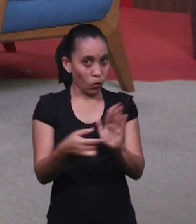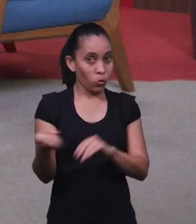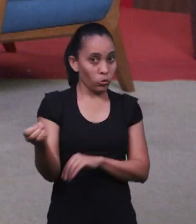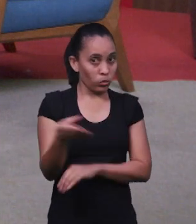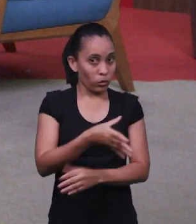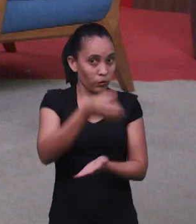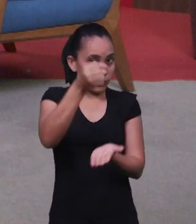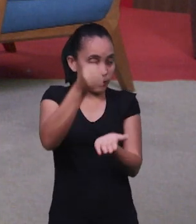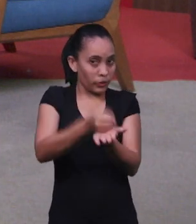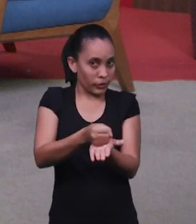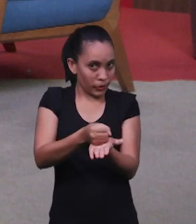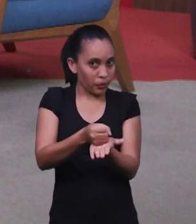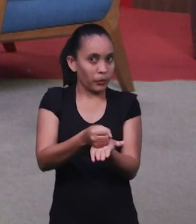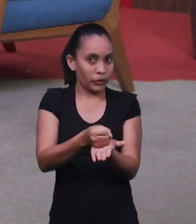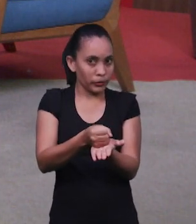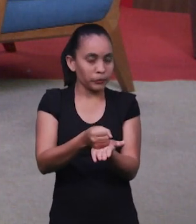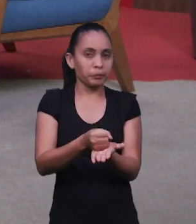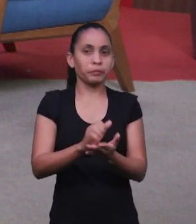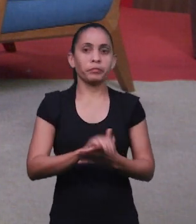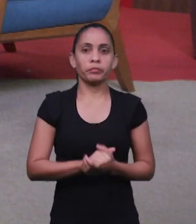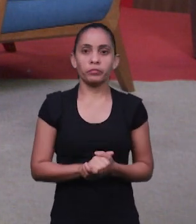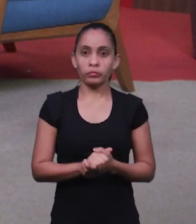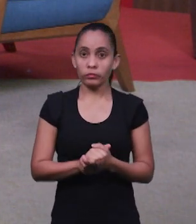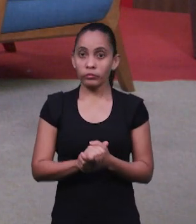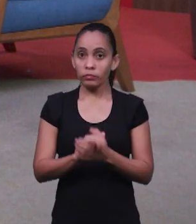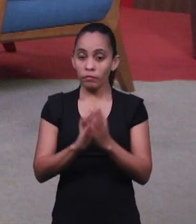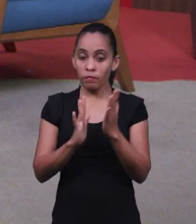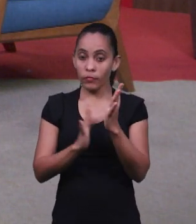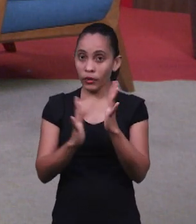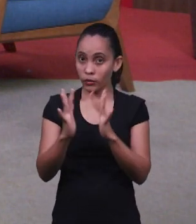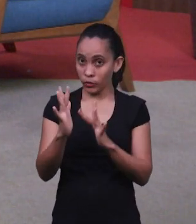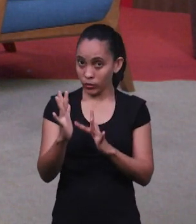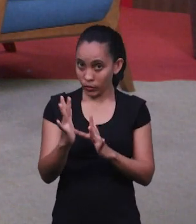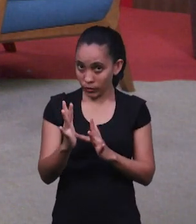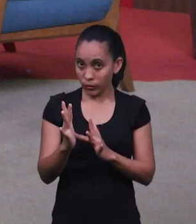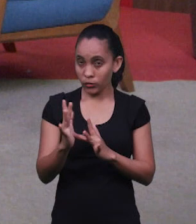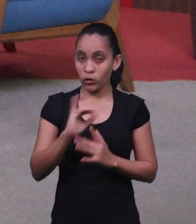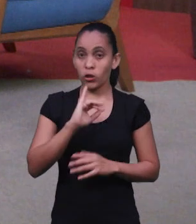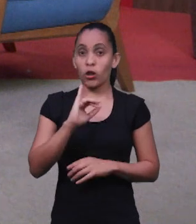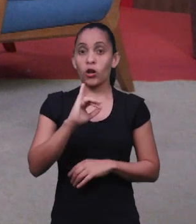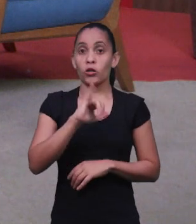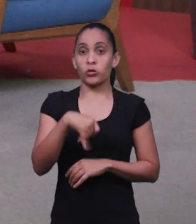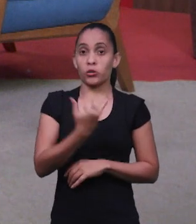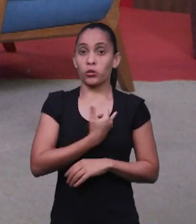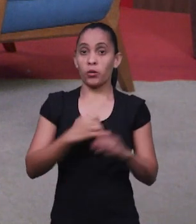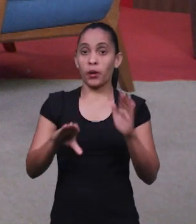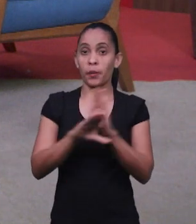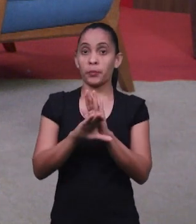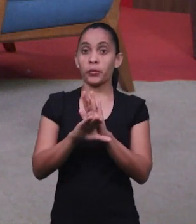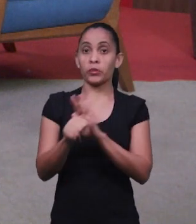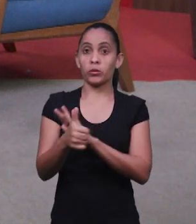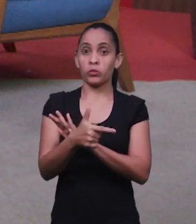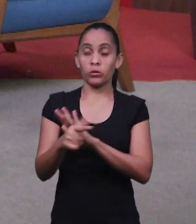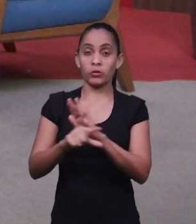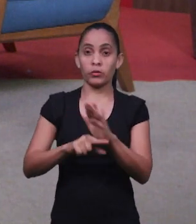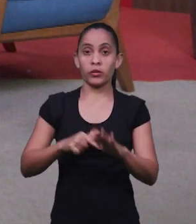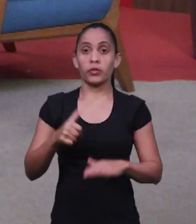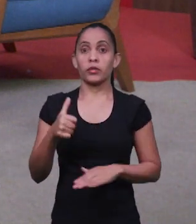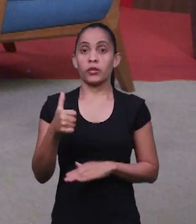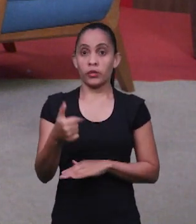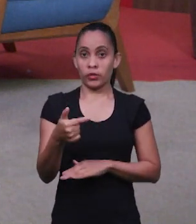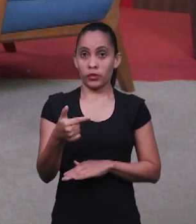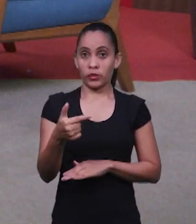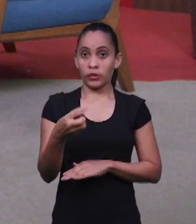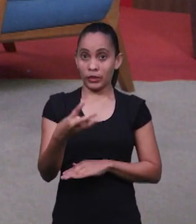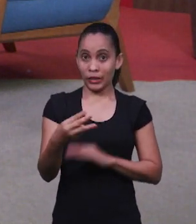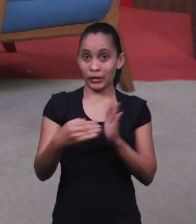une application biblique ici au Nouveau Testament, le ministère de Jésus, qui se trouve dans l'évangile de Jean, chapitre 12, au verset 3, au verset 7. Je